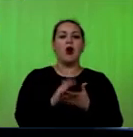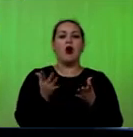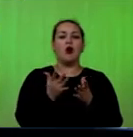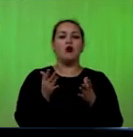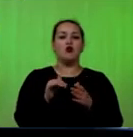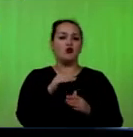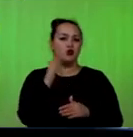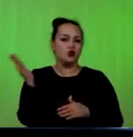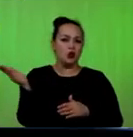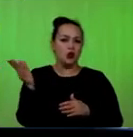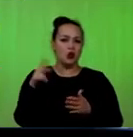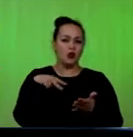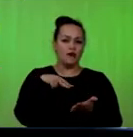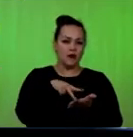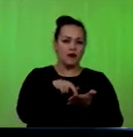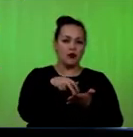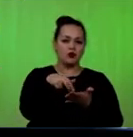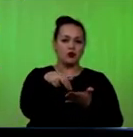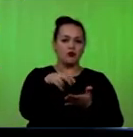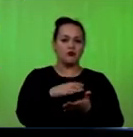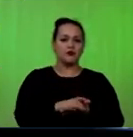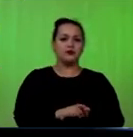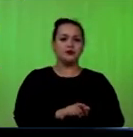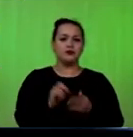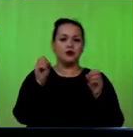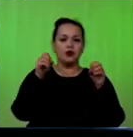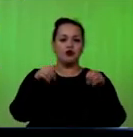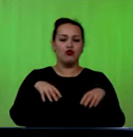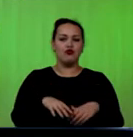сторону вы пойдете решайте